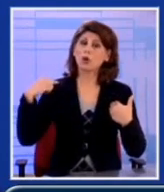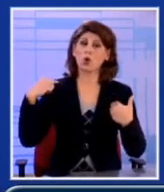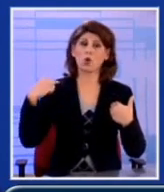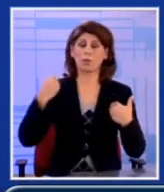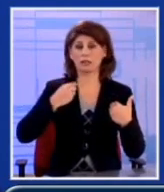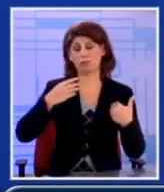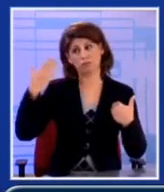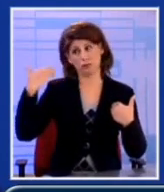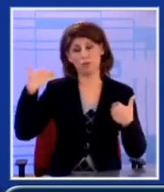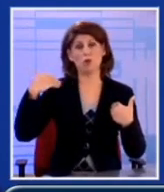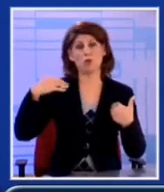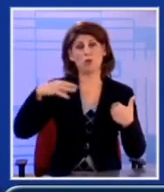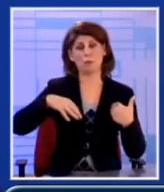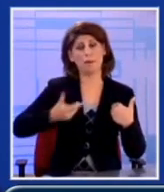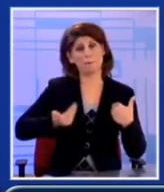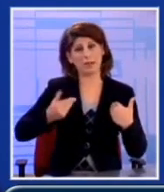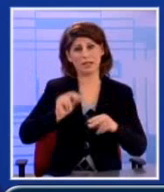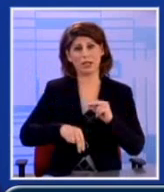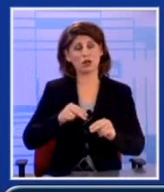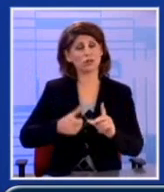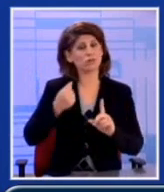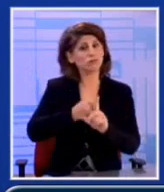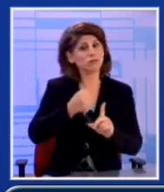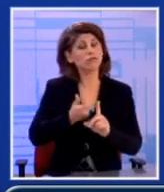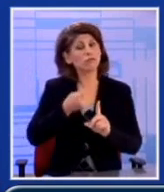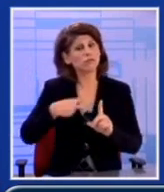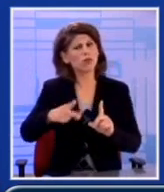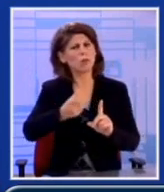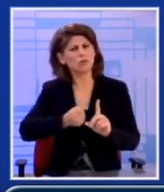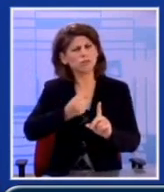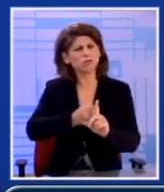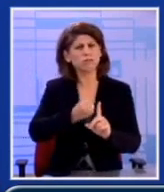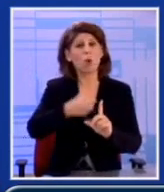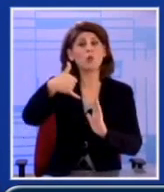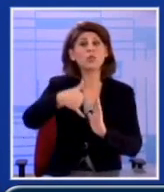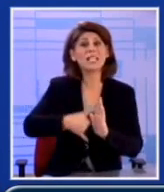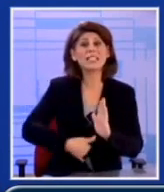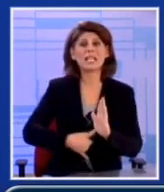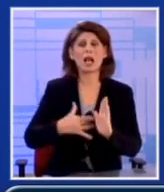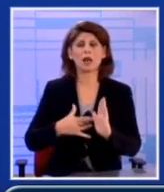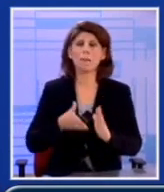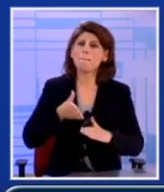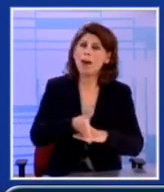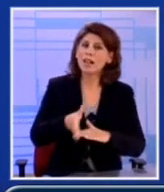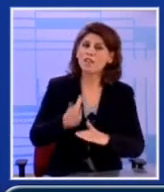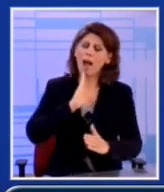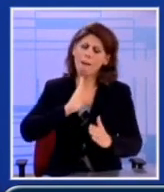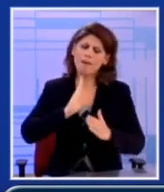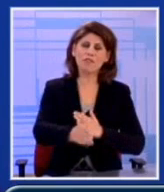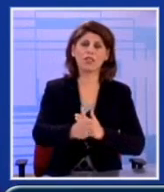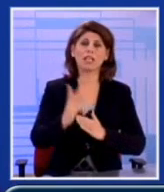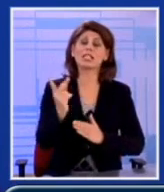να διεκδικήσει ακόμη πιο μαχητικά και ουσιαστικά με παρεμβάσεις απευθείας και